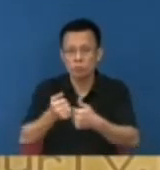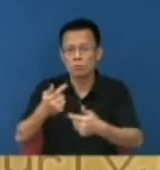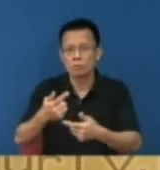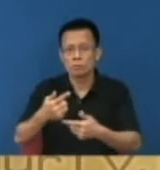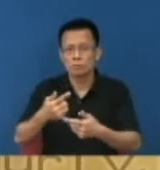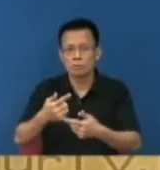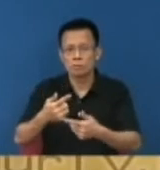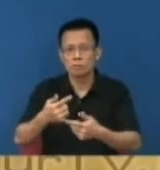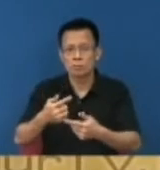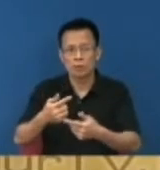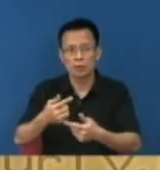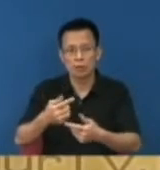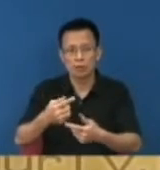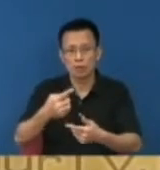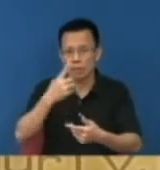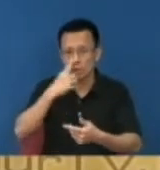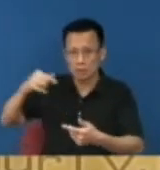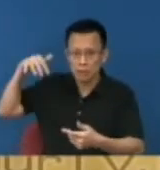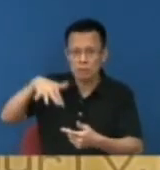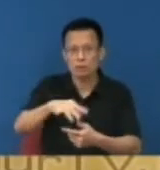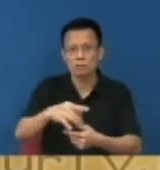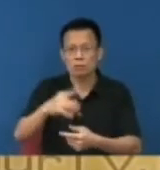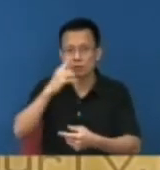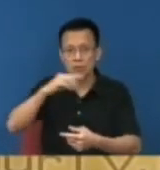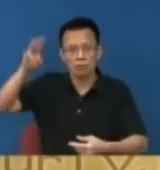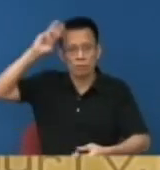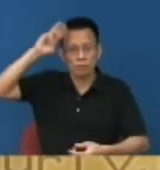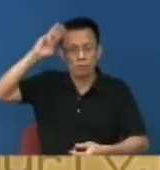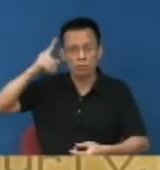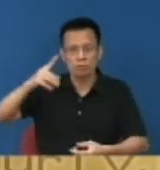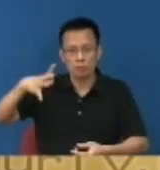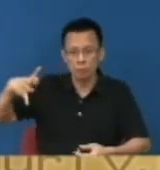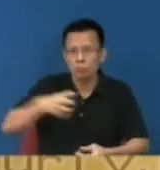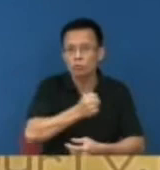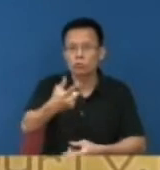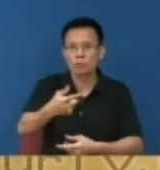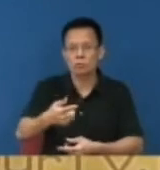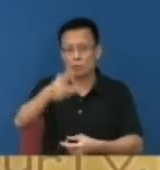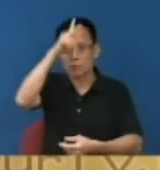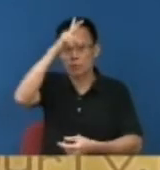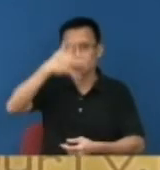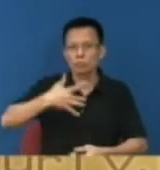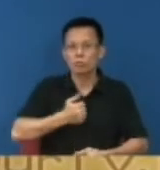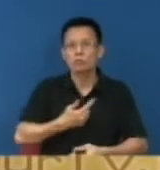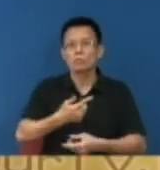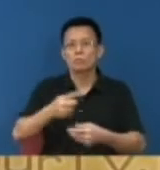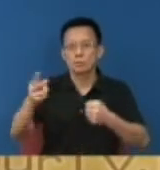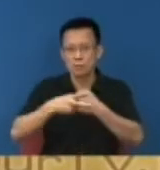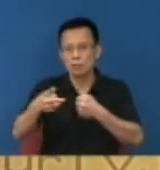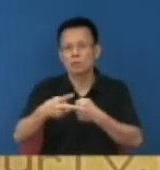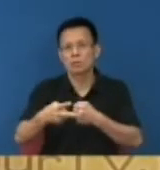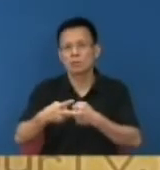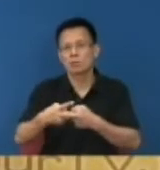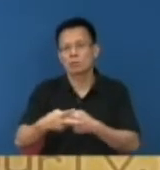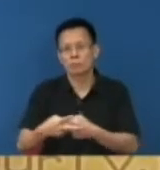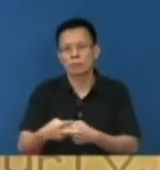軍去奪取的政權的嘛，為什麼你不譴責他啊？你是不是譴責他啊？第二，